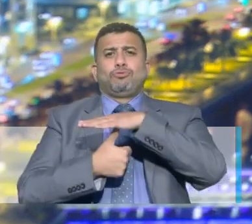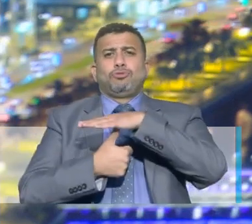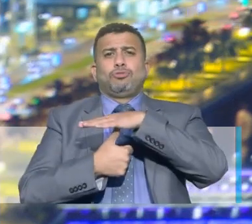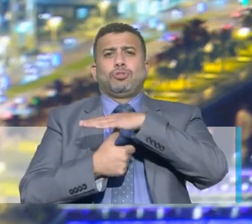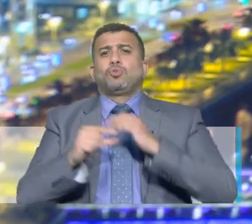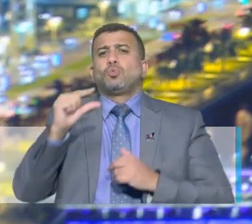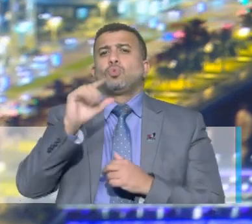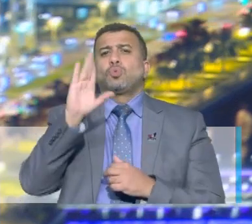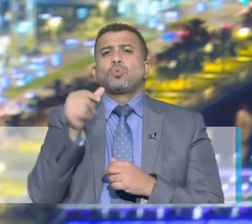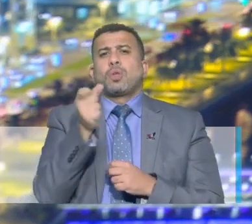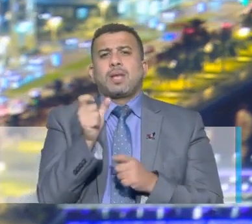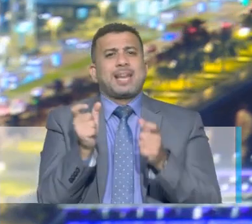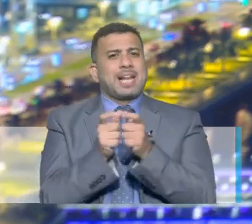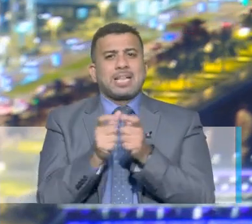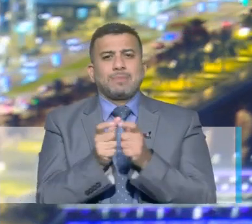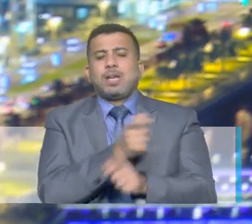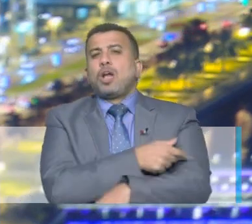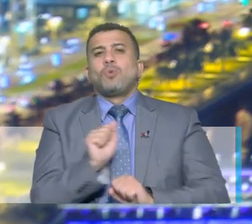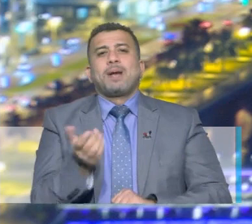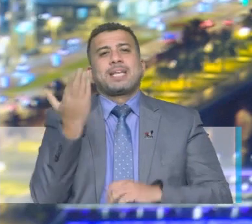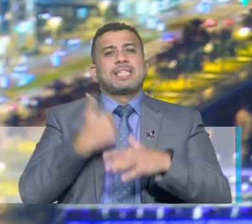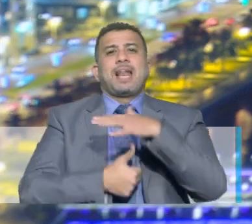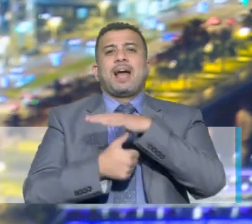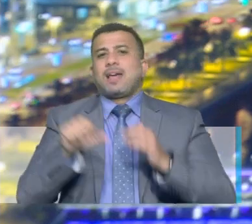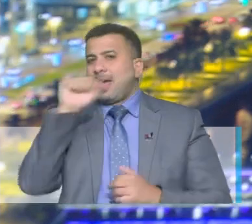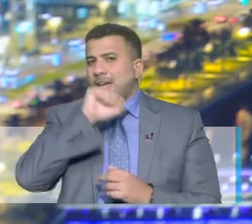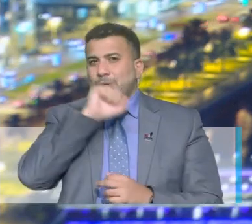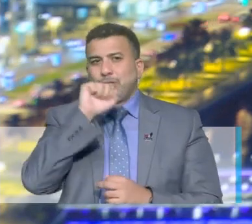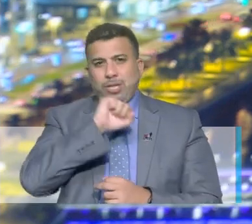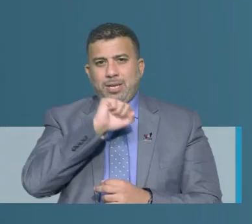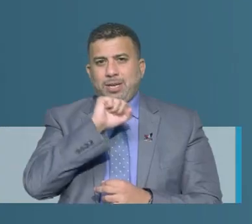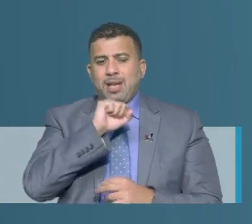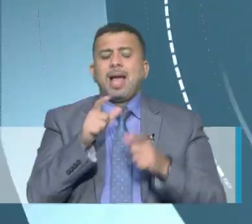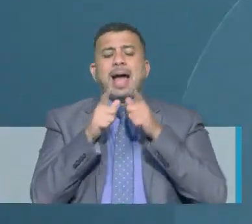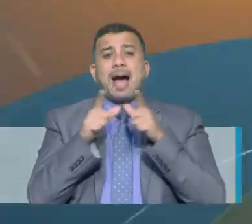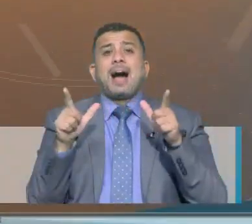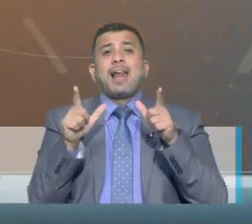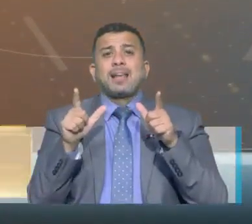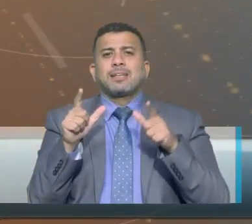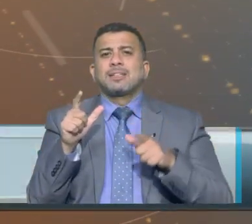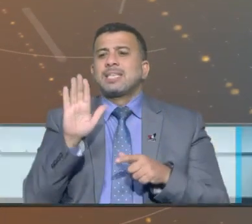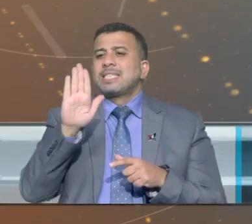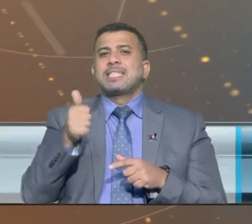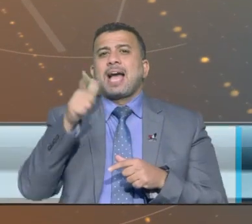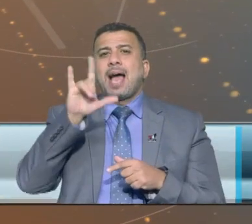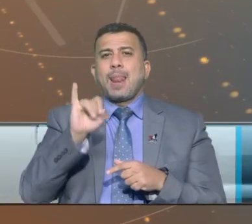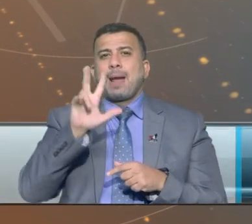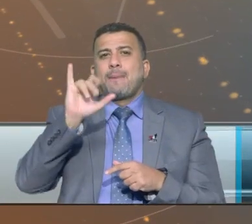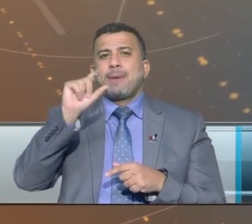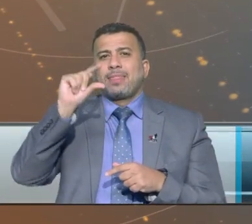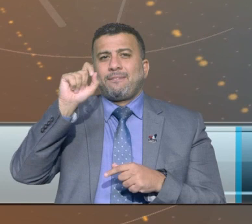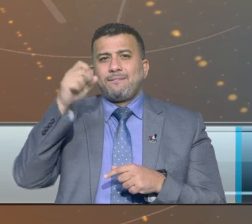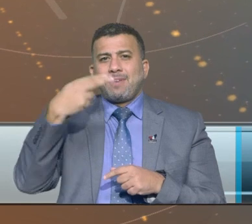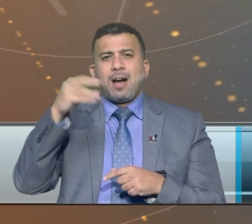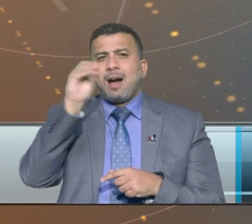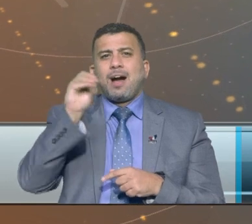وتنفيذا لتوجيهات صاحب السمو الشيخ الدكتور سلطان بن محمد القاسمي عضو المجلس الأعلى حاكم الشارقة، أعلن سعادة علي سالم المدفع